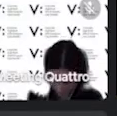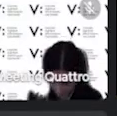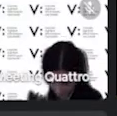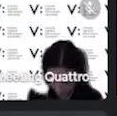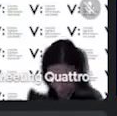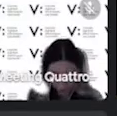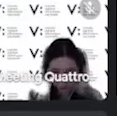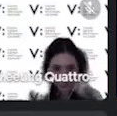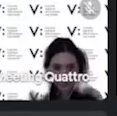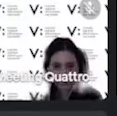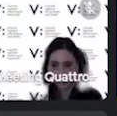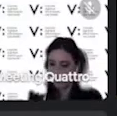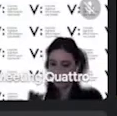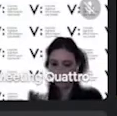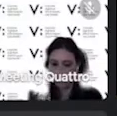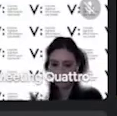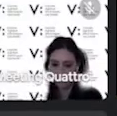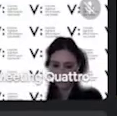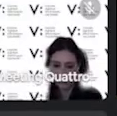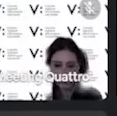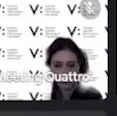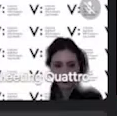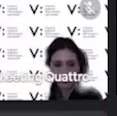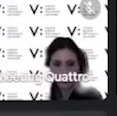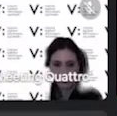ringrazio lei, professor Sorvillo, ringrazio